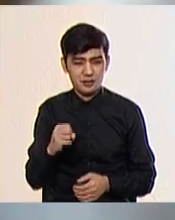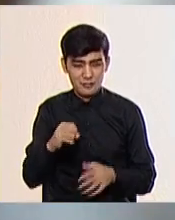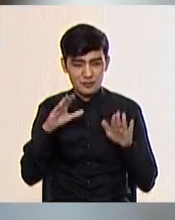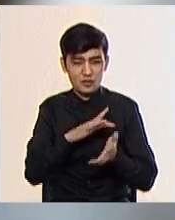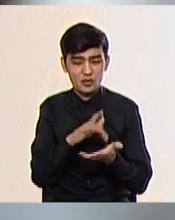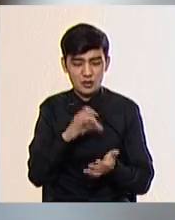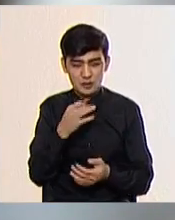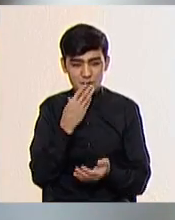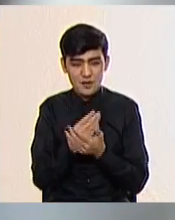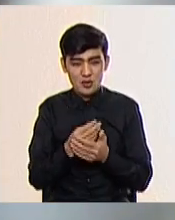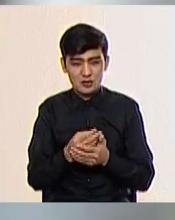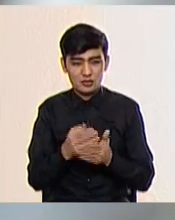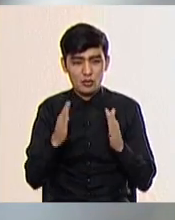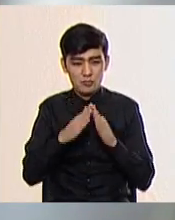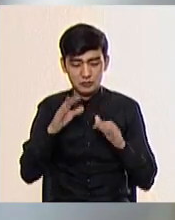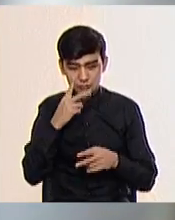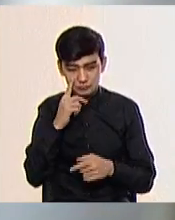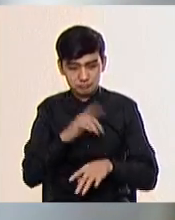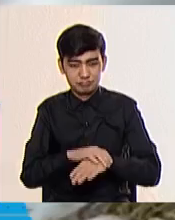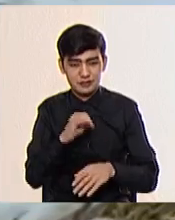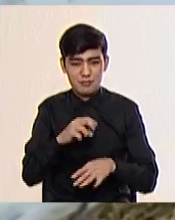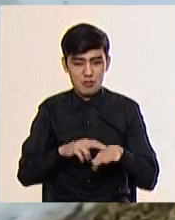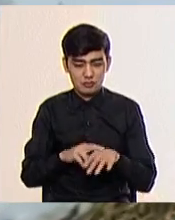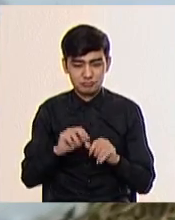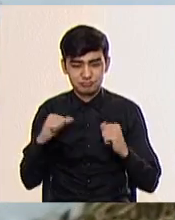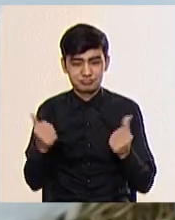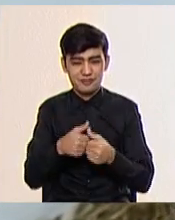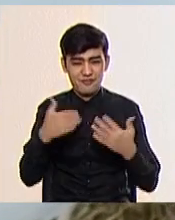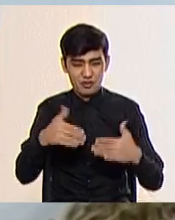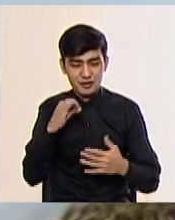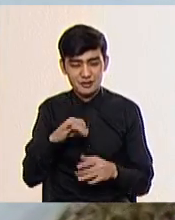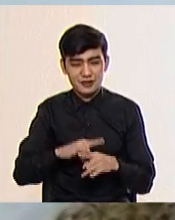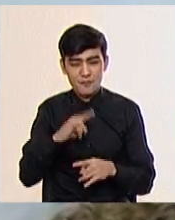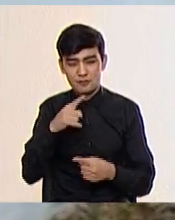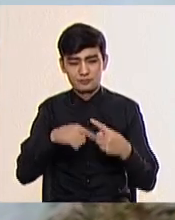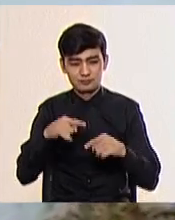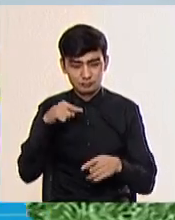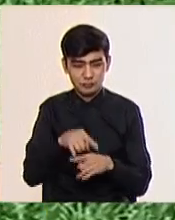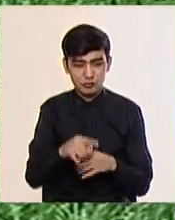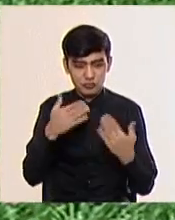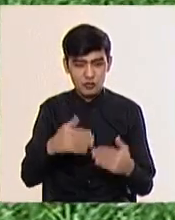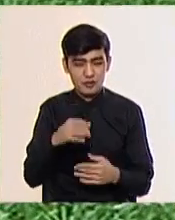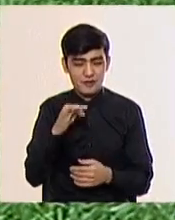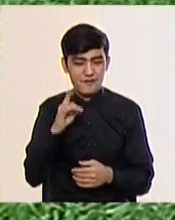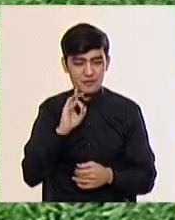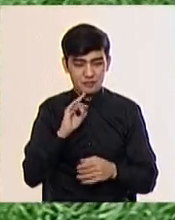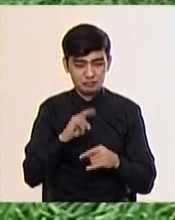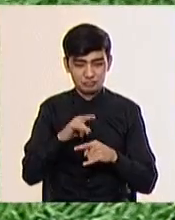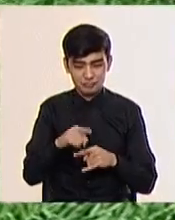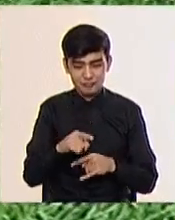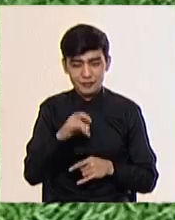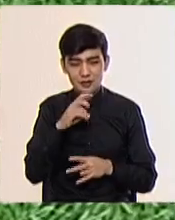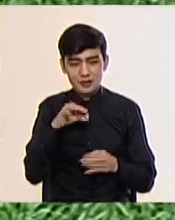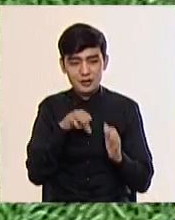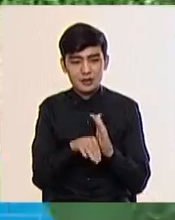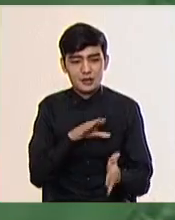их прямо у себя во дворе. Полиция оцепила место происшествия. Самолет смог вернуться в Денвер и совершить аварийную посадку. На